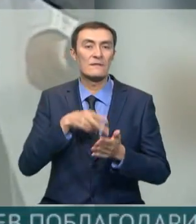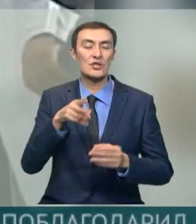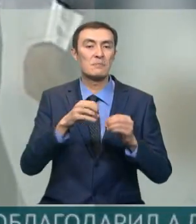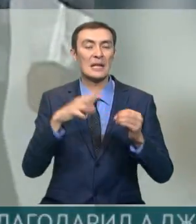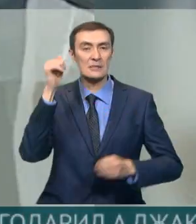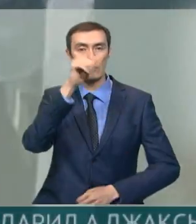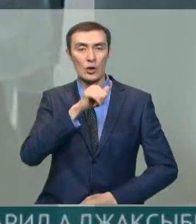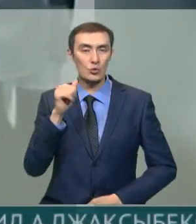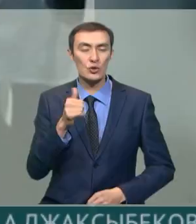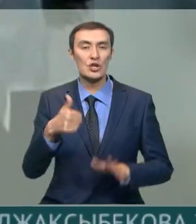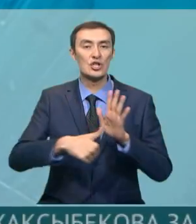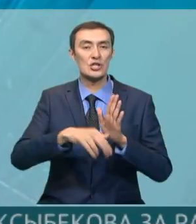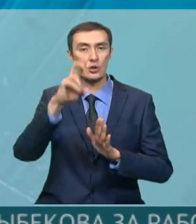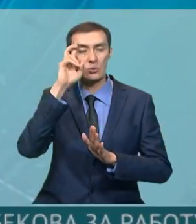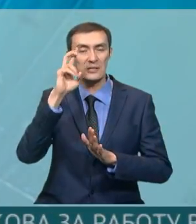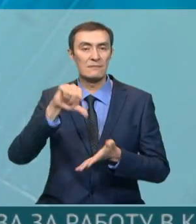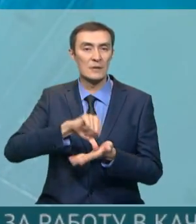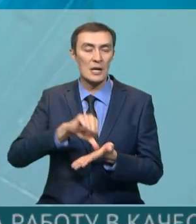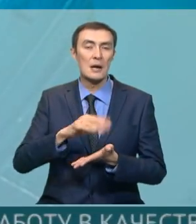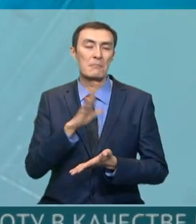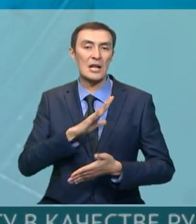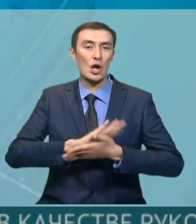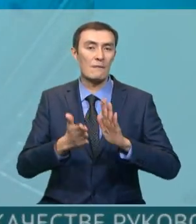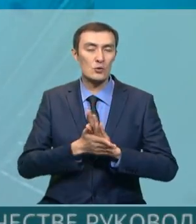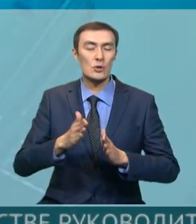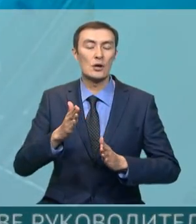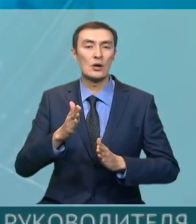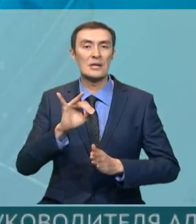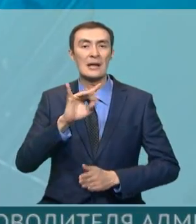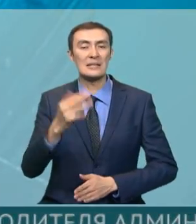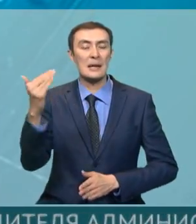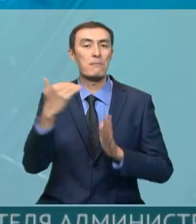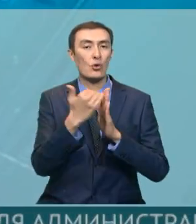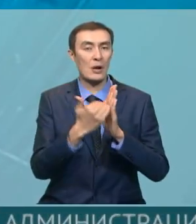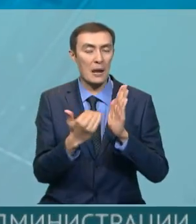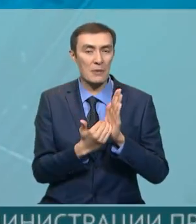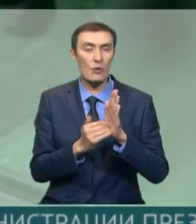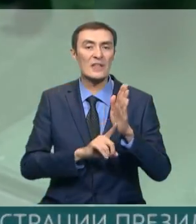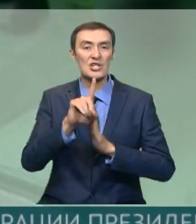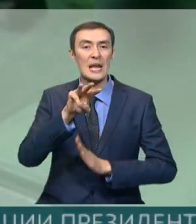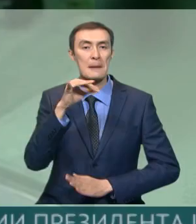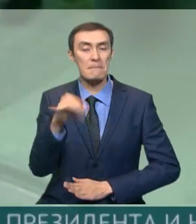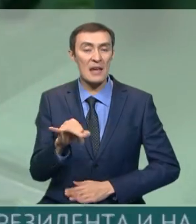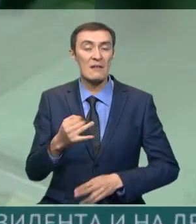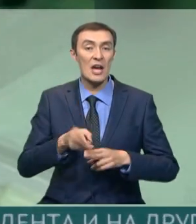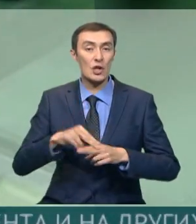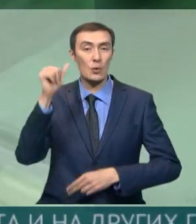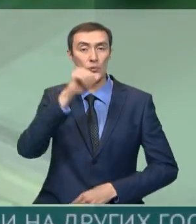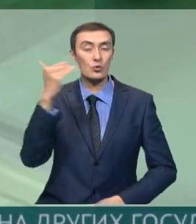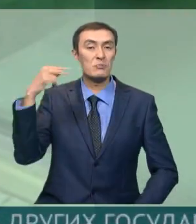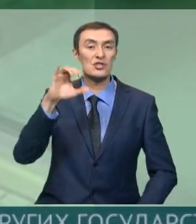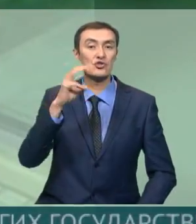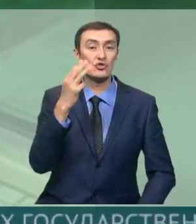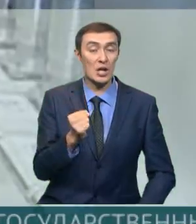2015 года Тегеран и 6 стран-посредников договорились об условиях иранской ядерной программы. Но в начале мая этого года президент